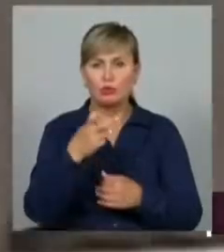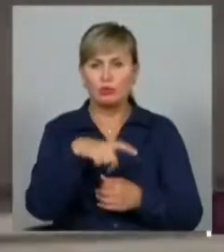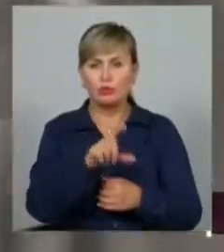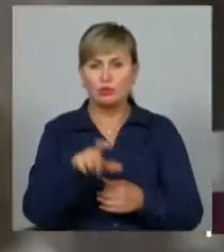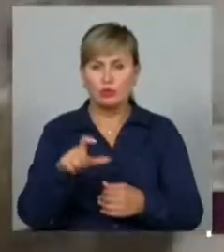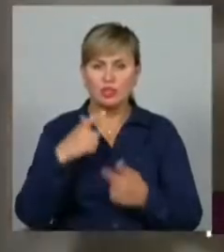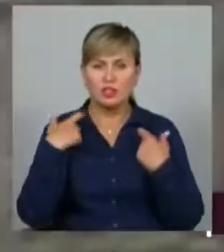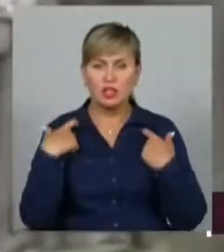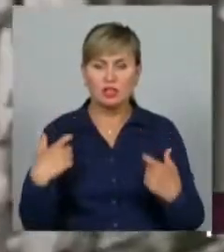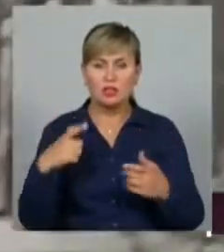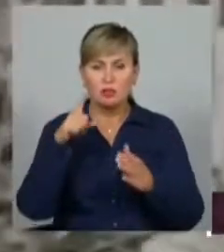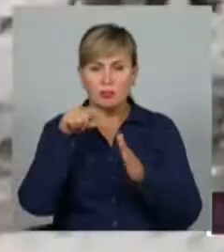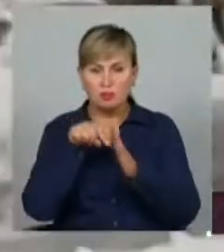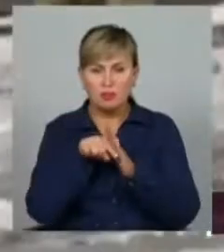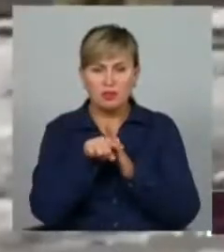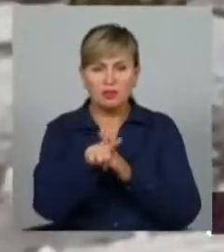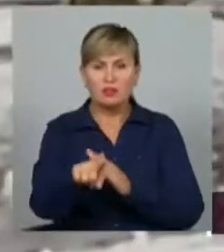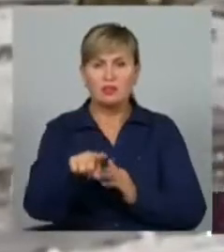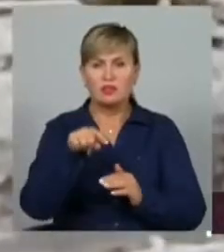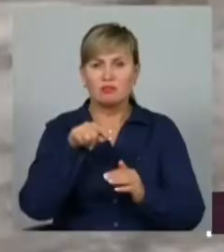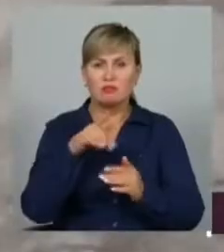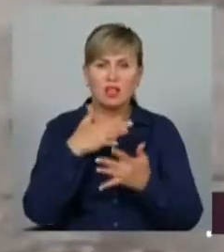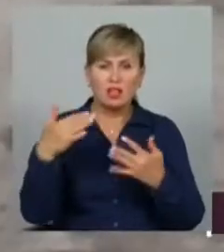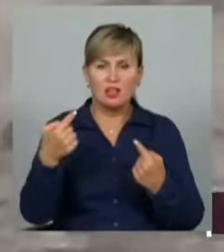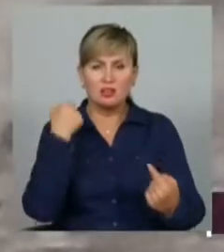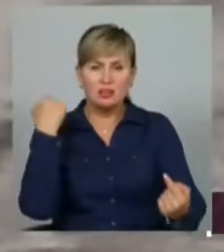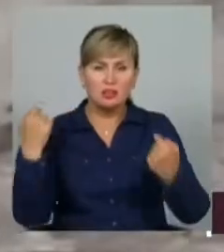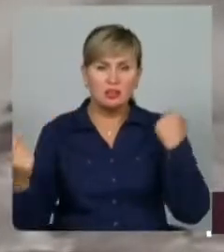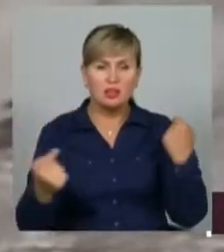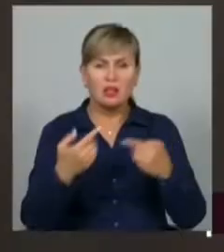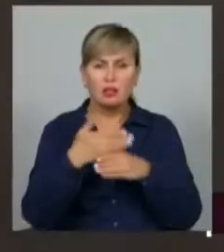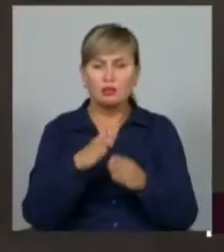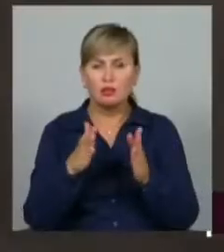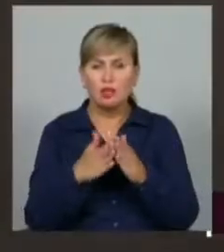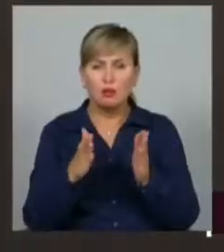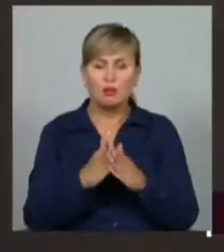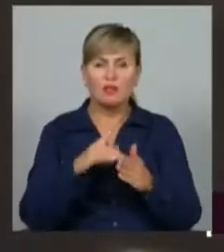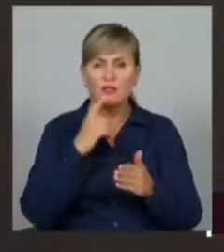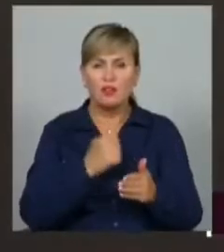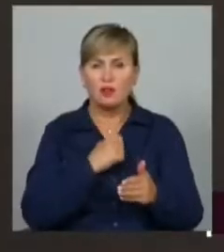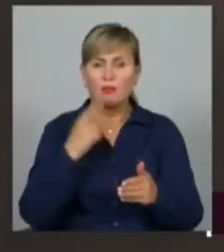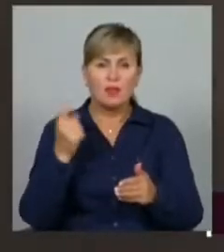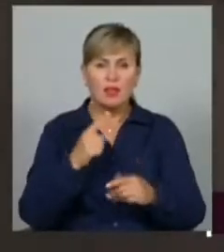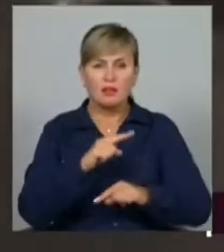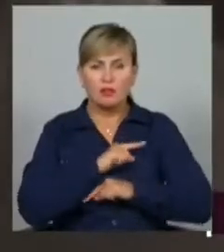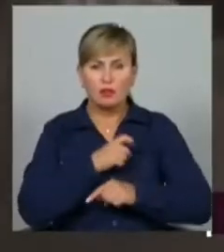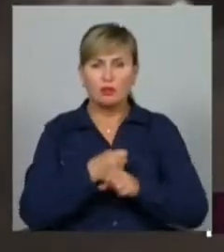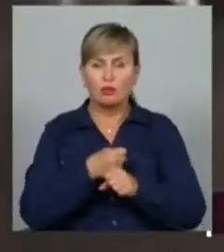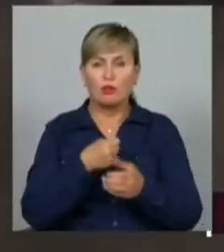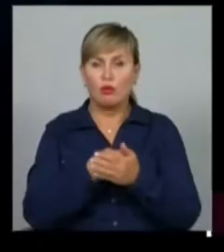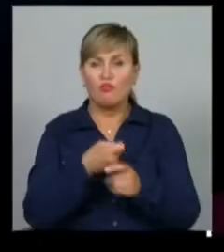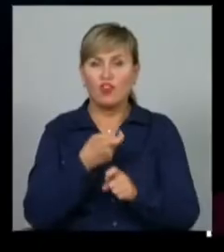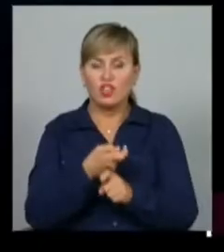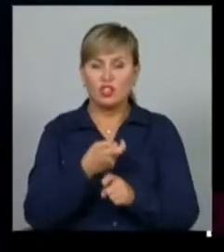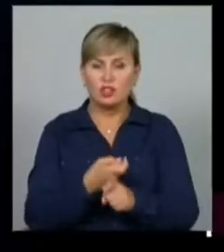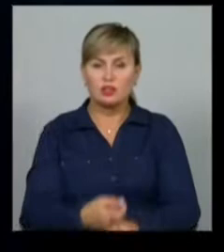вражеских солдат. Пробираясь над градом пуль, сквозь руины разрушенных домов, доблестные воины первыми добрались до фашистской цитадели.